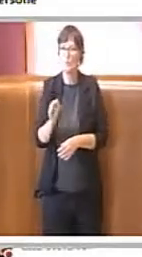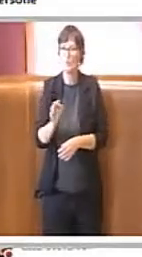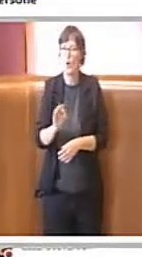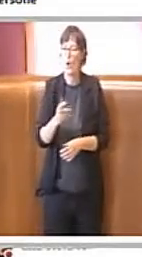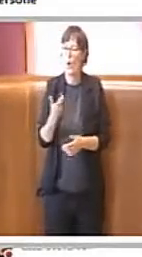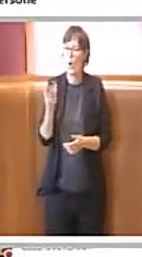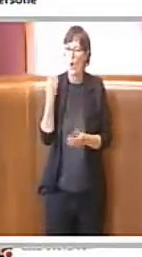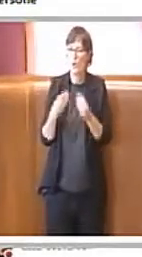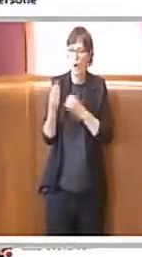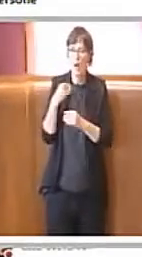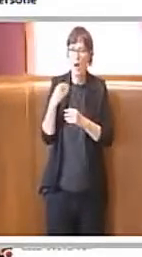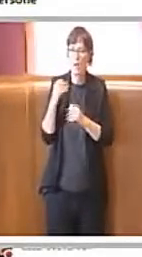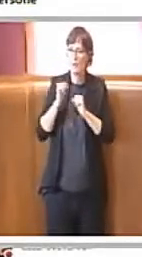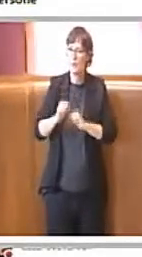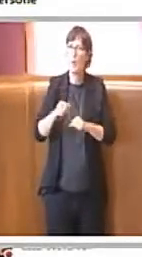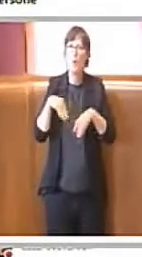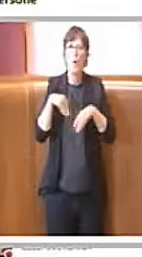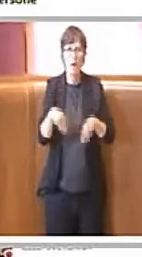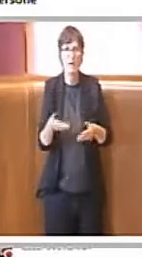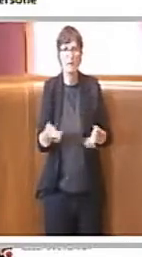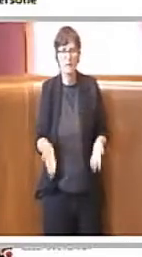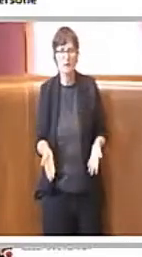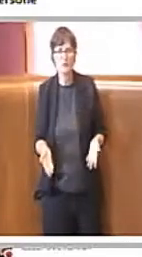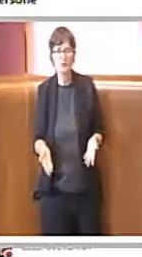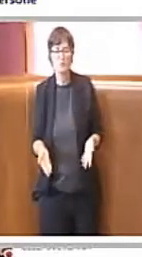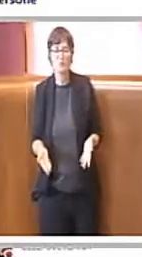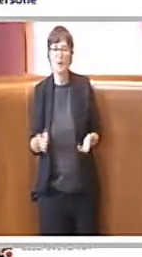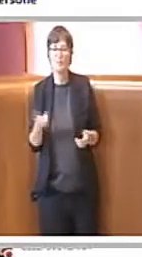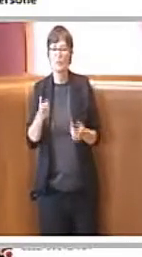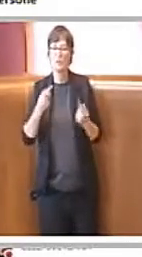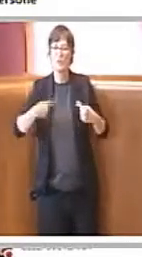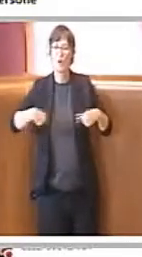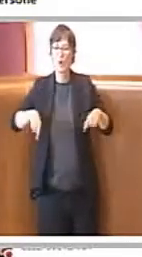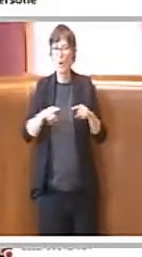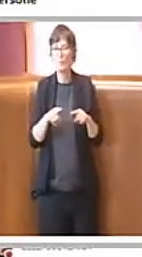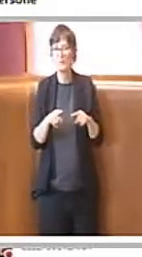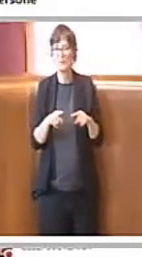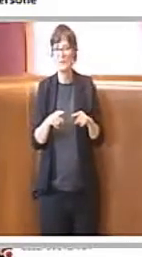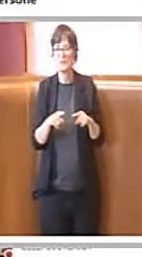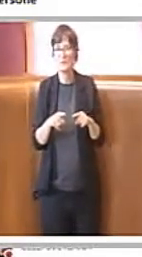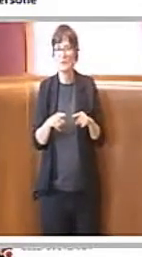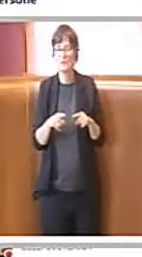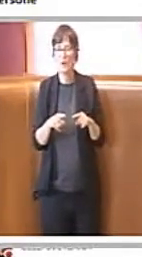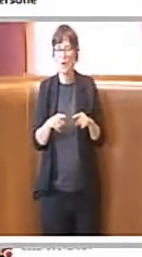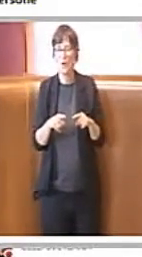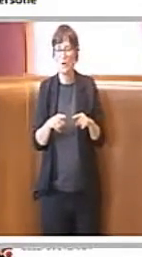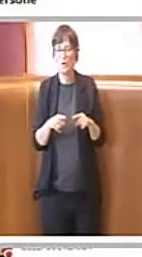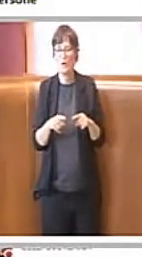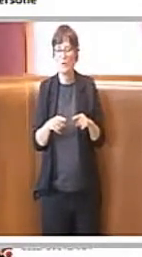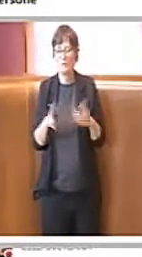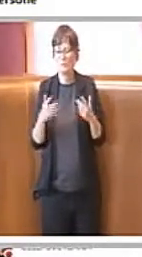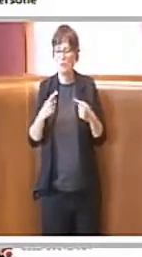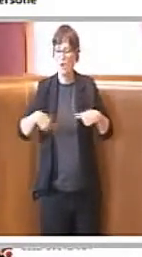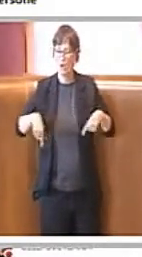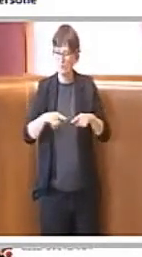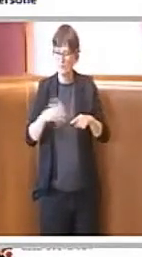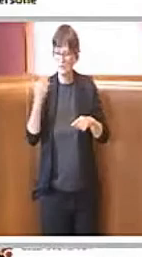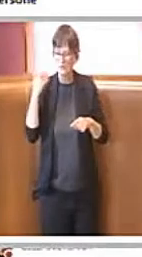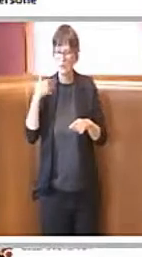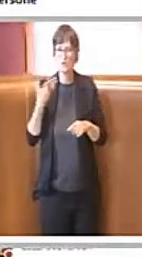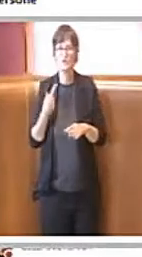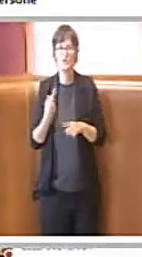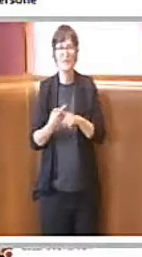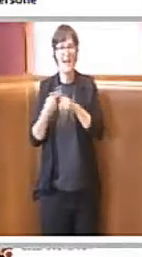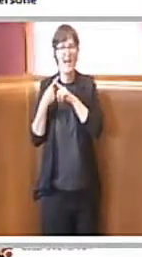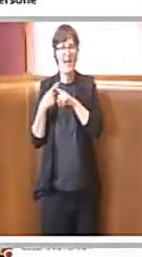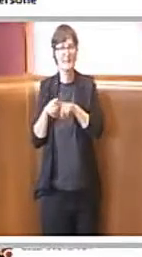delle domande, senza poi contare che poi comunque la commissione un ex esponente di Fratelli d'Italia c'era, cioè poi è passato alla Lega, per cui non